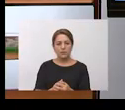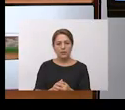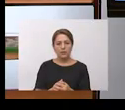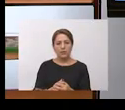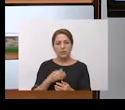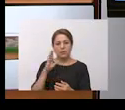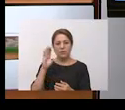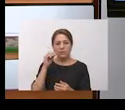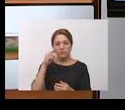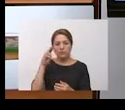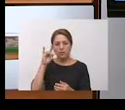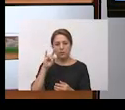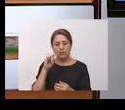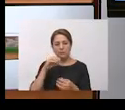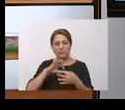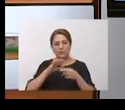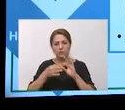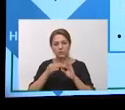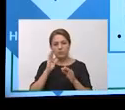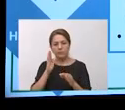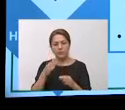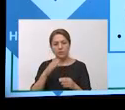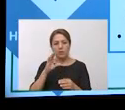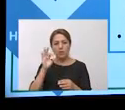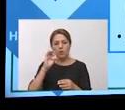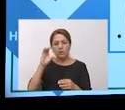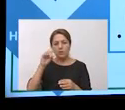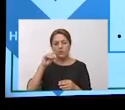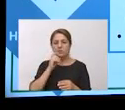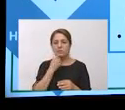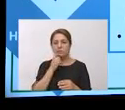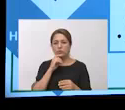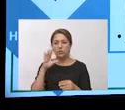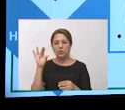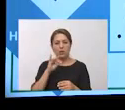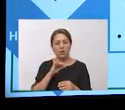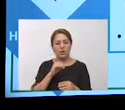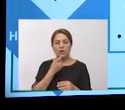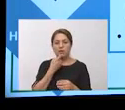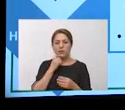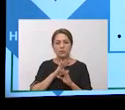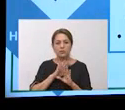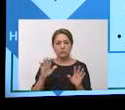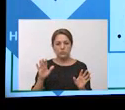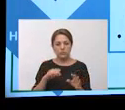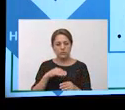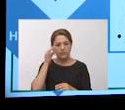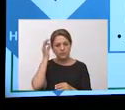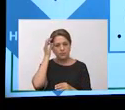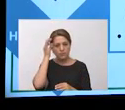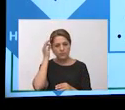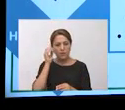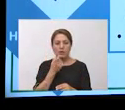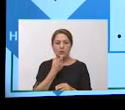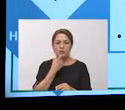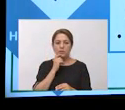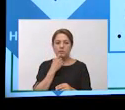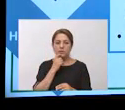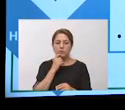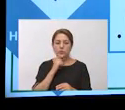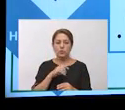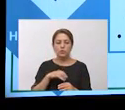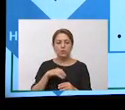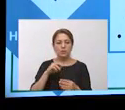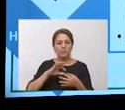Виды предложений бывают еще осложненные и неосложненные. Давайте же вспомним их. Осложненные